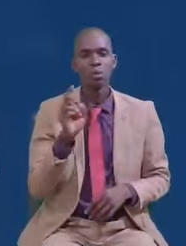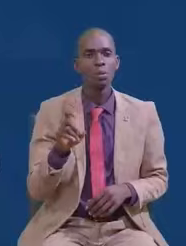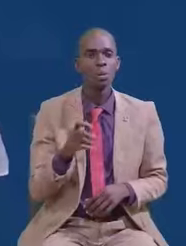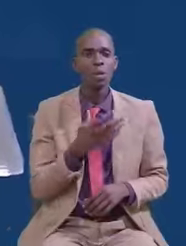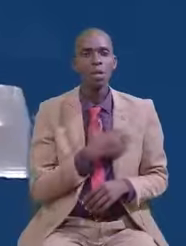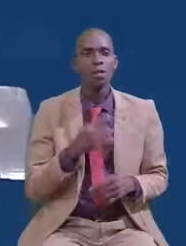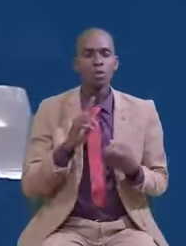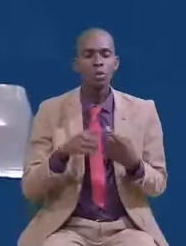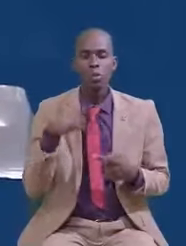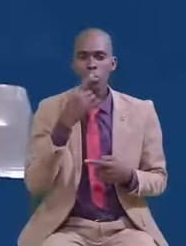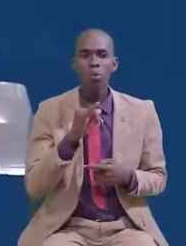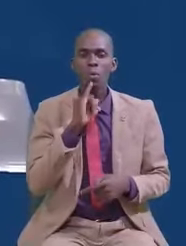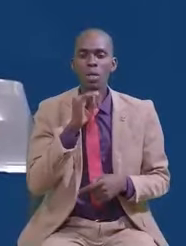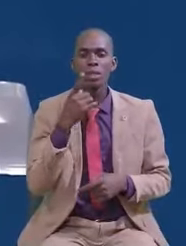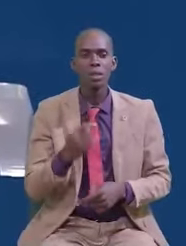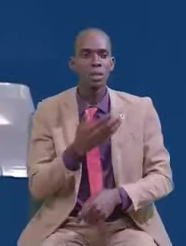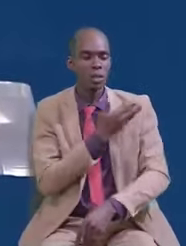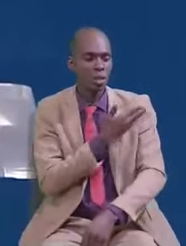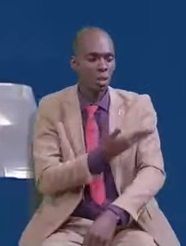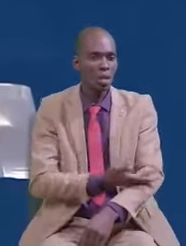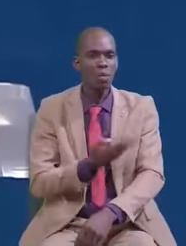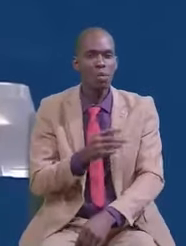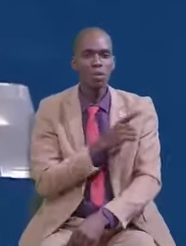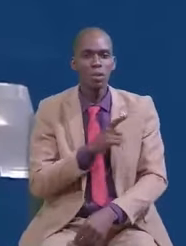Qui a reconnu le bras de l'Éternel?